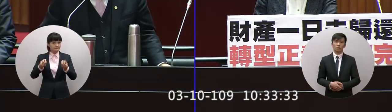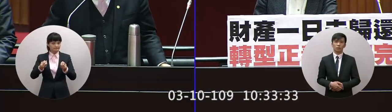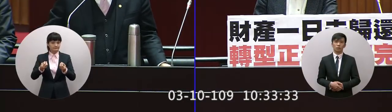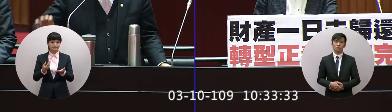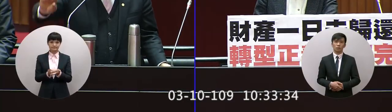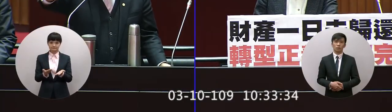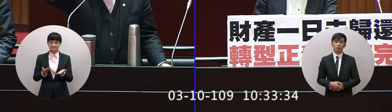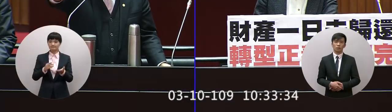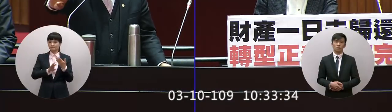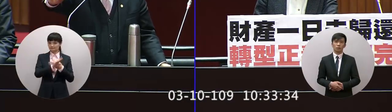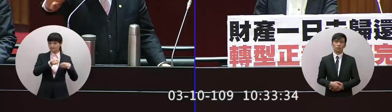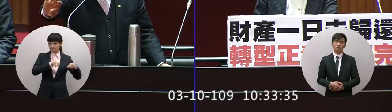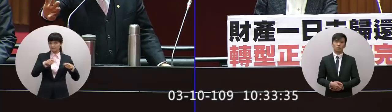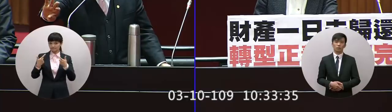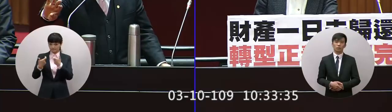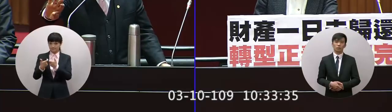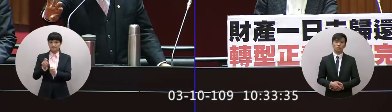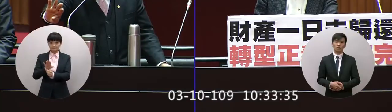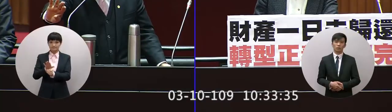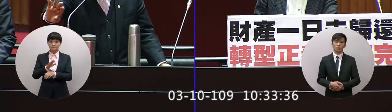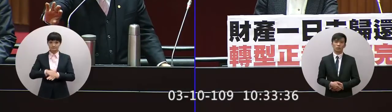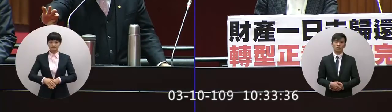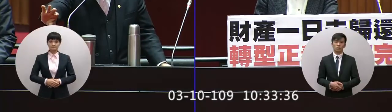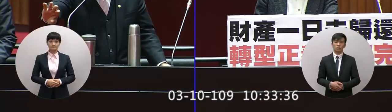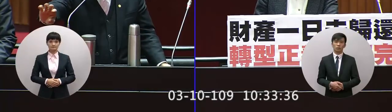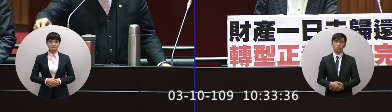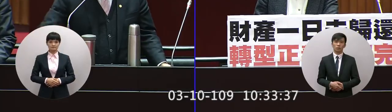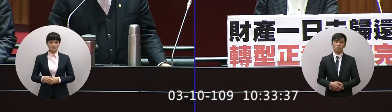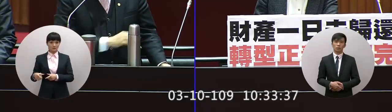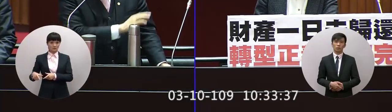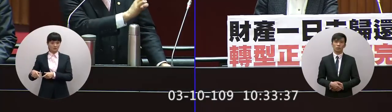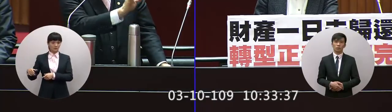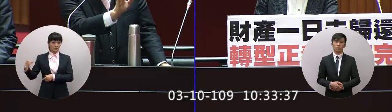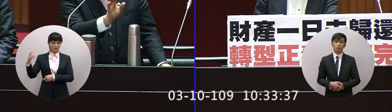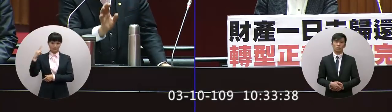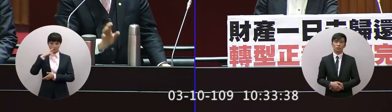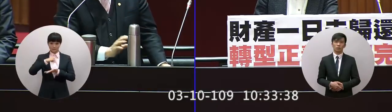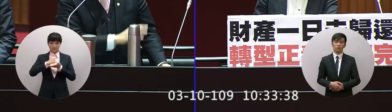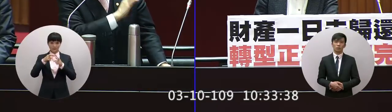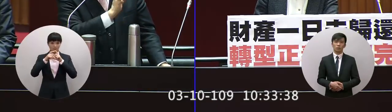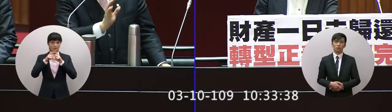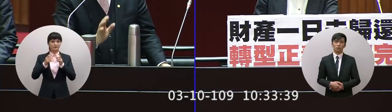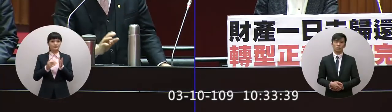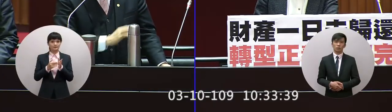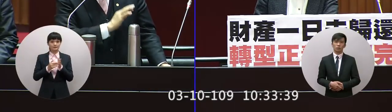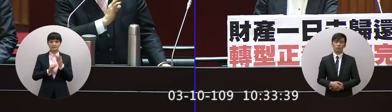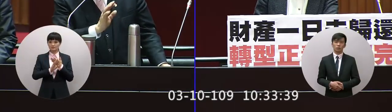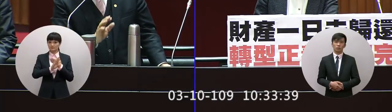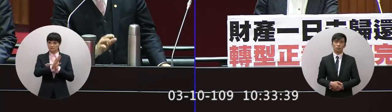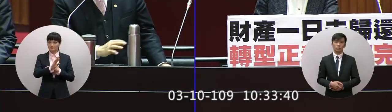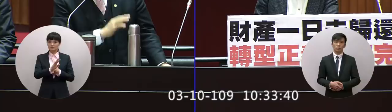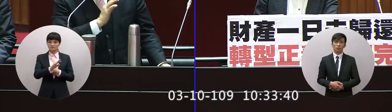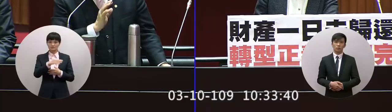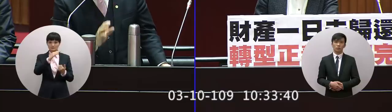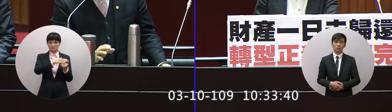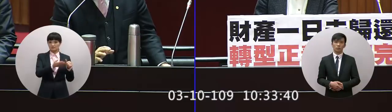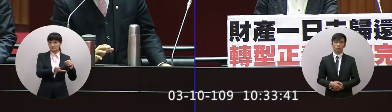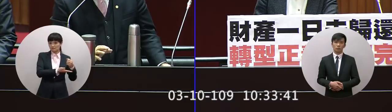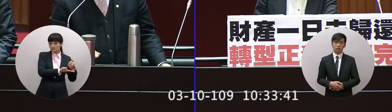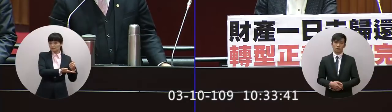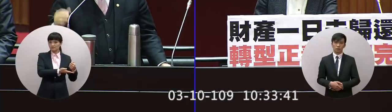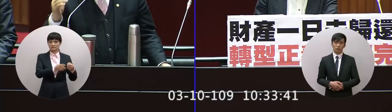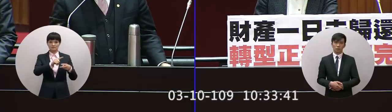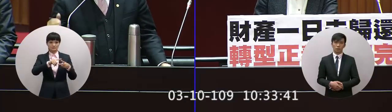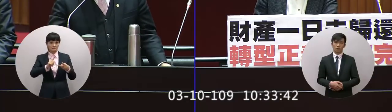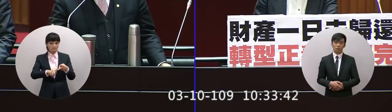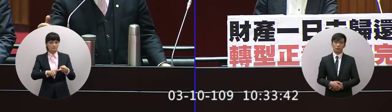情形，除了对回来的外，对于灵骨塔、墓园、坟